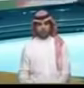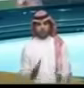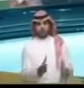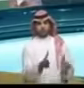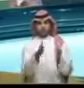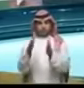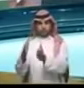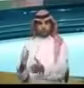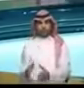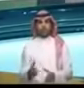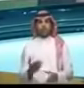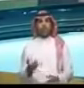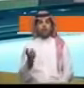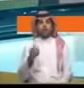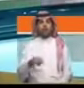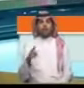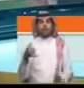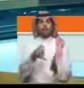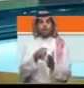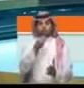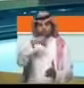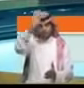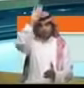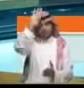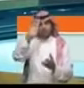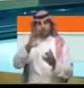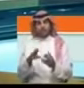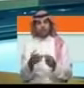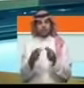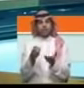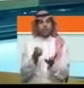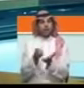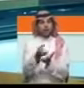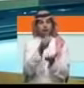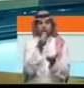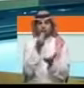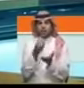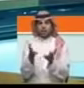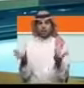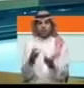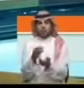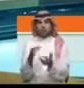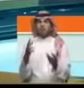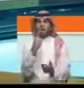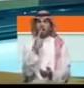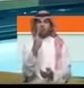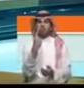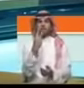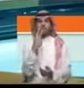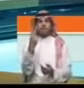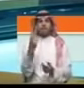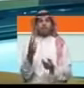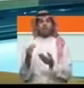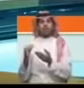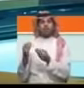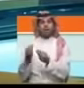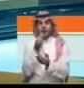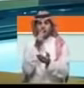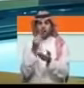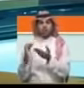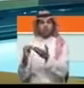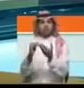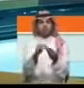من جهة ثانية قام مركز الملك سلمان للإغاثة بتوزيع أكثر من 2100 طن من المواد الغذائية